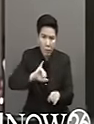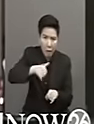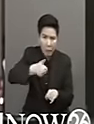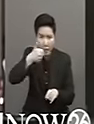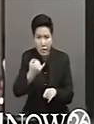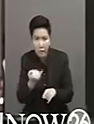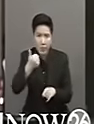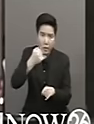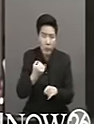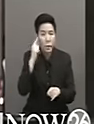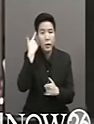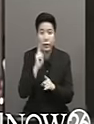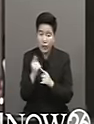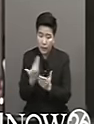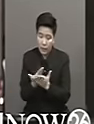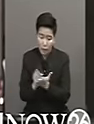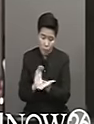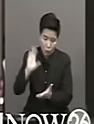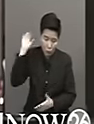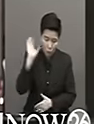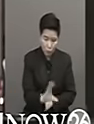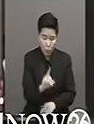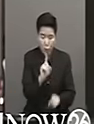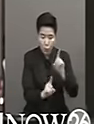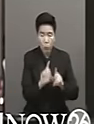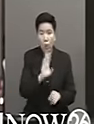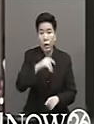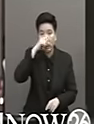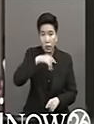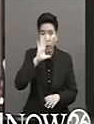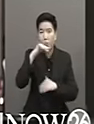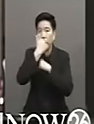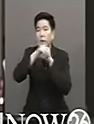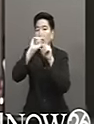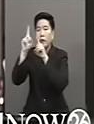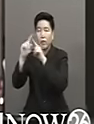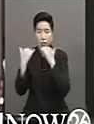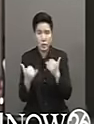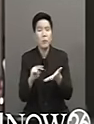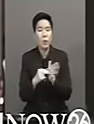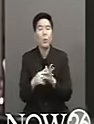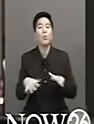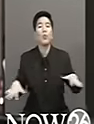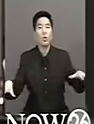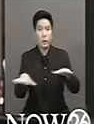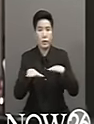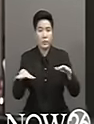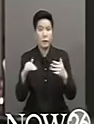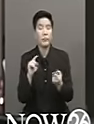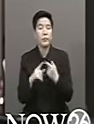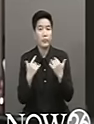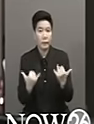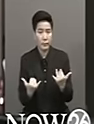นะครับแต่ว่าการลงทุนในตราสาทุนเนี่ยจะเป็นที่เมืองไทยหรือต่างประเทศก็ตามเนี่ยอันนี้เป็นเรื่องค่อนข้างจะปกตินะ